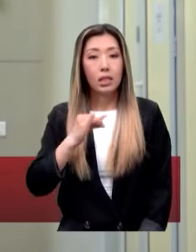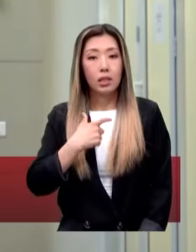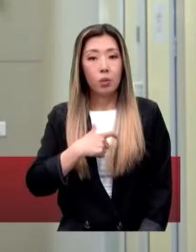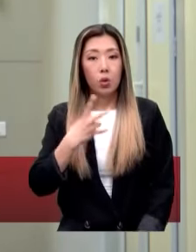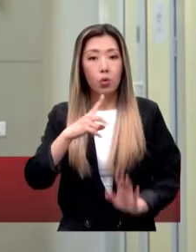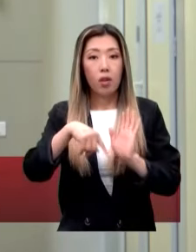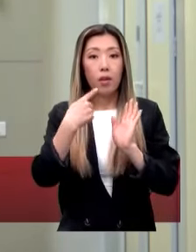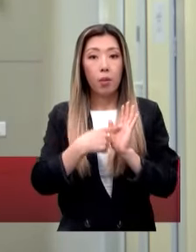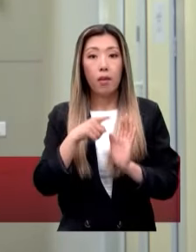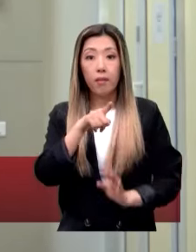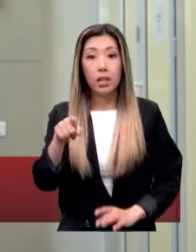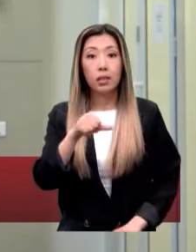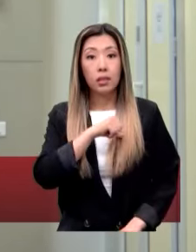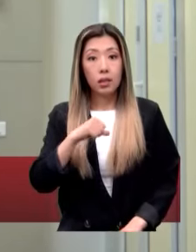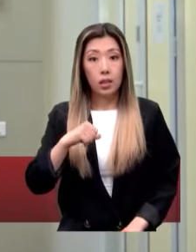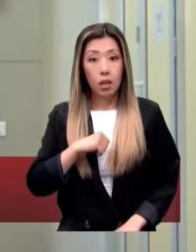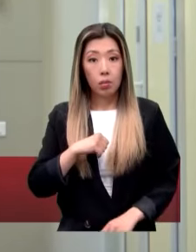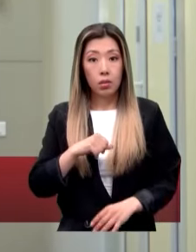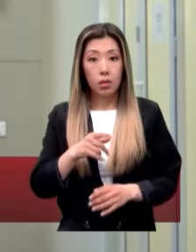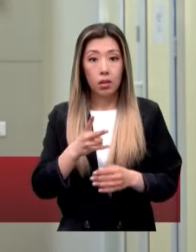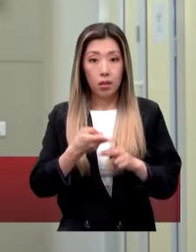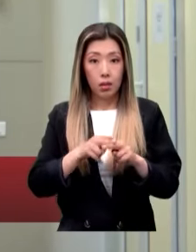вопрос, а сами вы на том корабле?